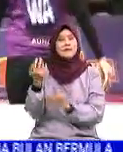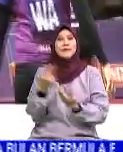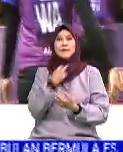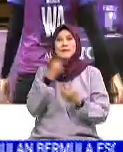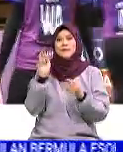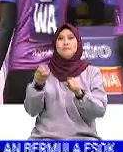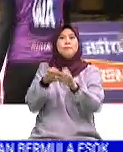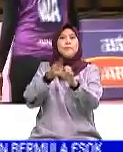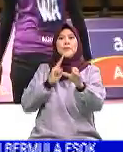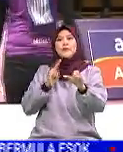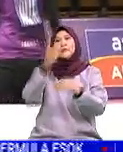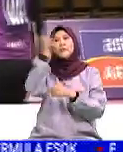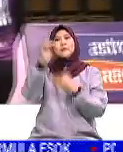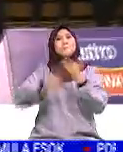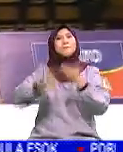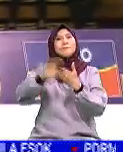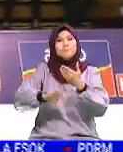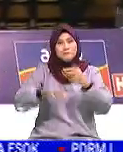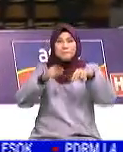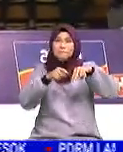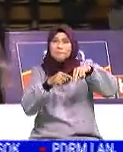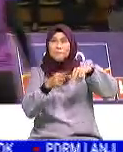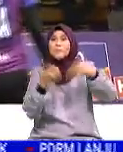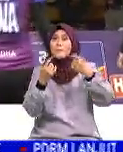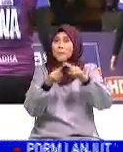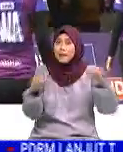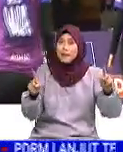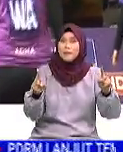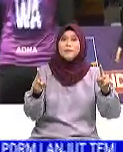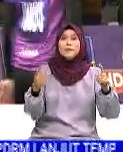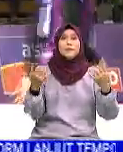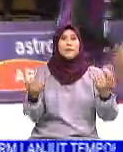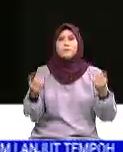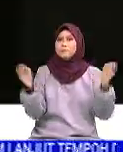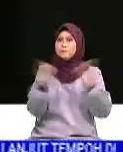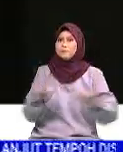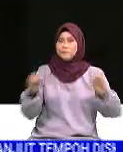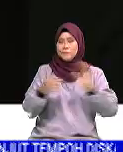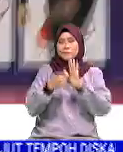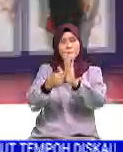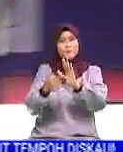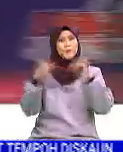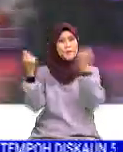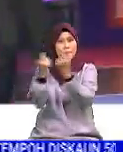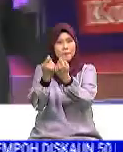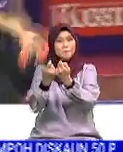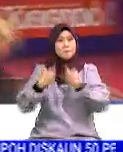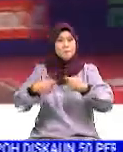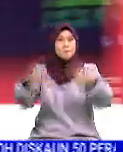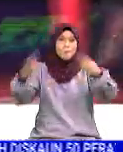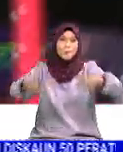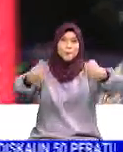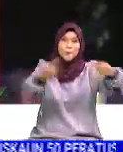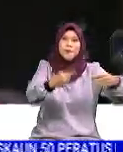terpaksa dikeluarkan akibat kecederaan buku lali. Namun, ia sedikit pun tidak merencatkan prestasi pasukannya, bahkan turut